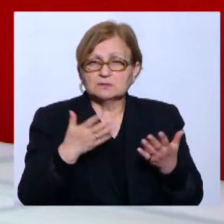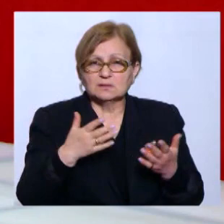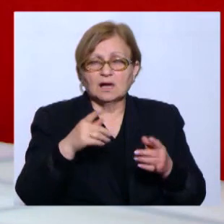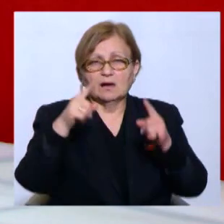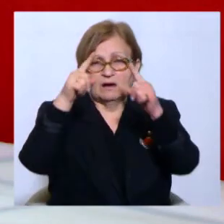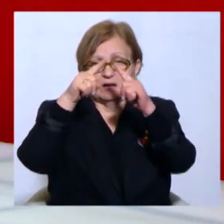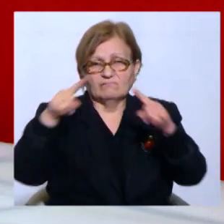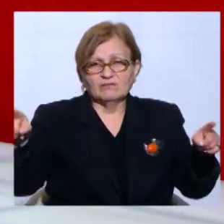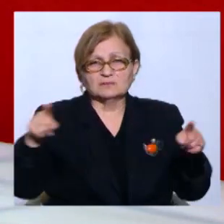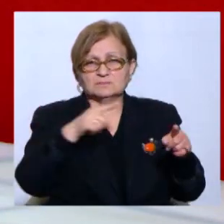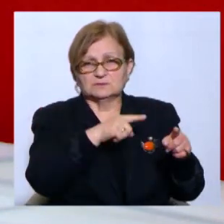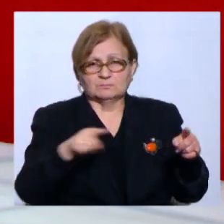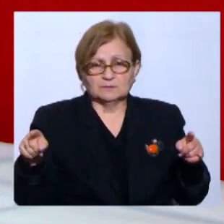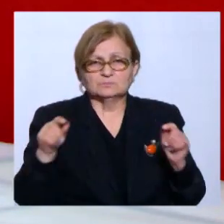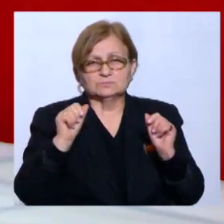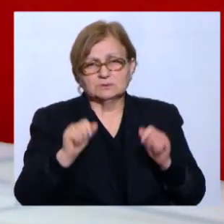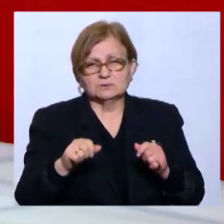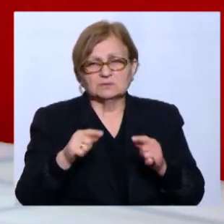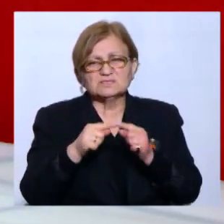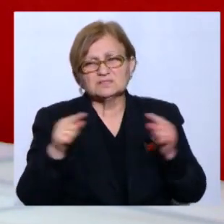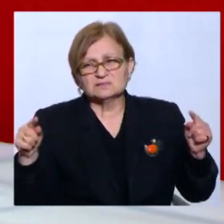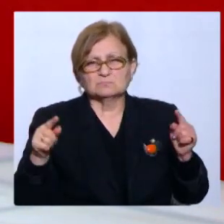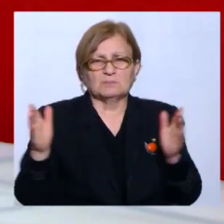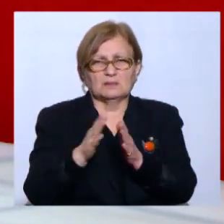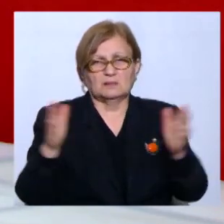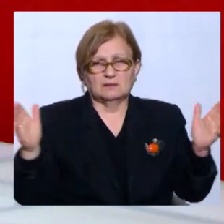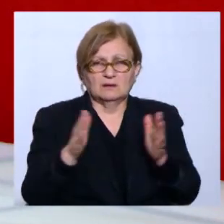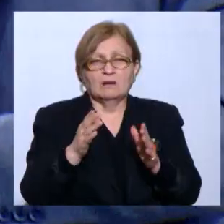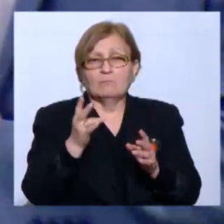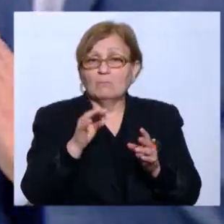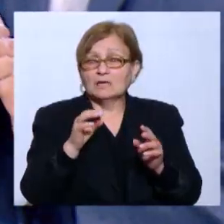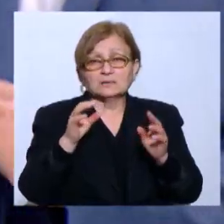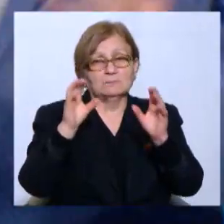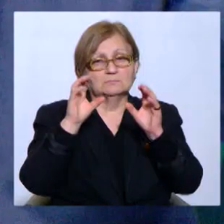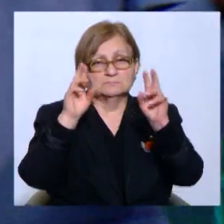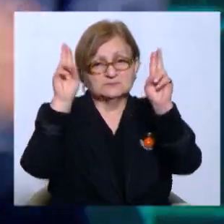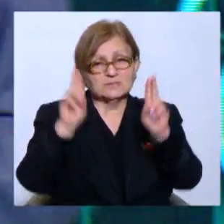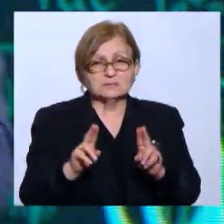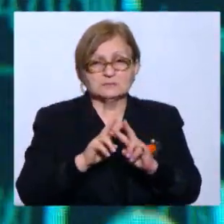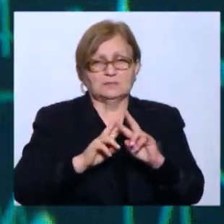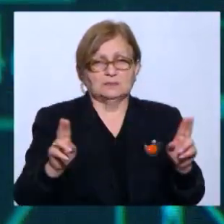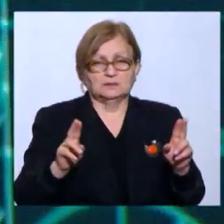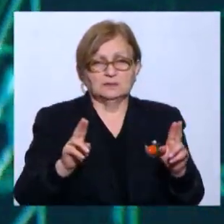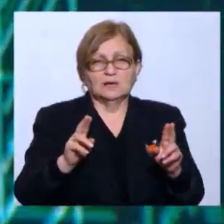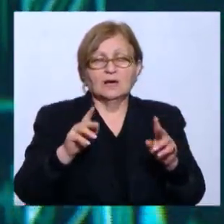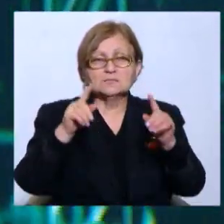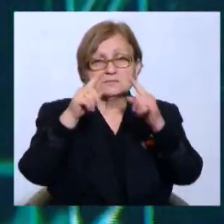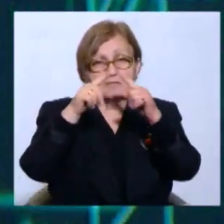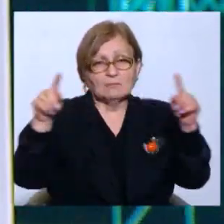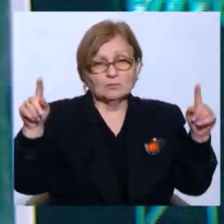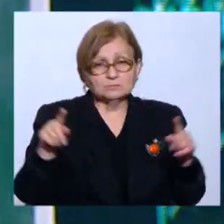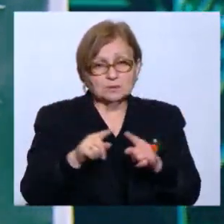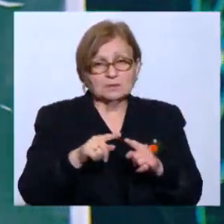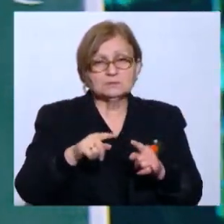გვერდები შეიძლება განსხვავდებიან სიგრძით, მაგრამ წესები, ხო, მათ შორის მოქმედებს ერთი და იგივე. მაგალითად, სამკუთხედის ფართობი, აი თუ